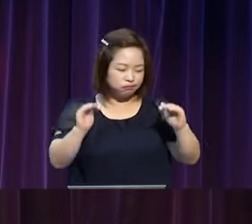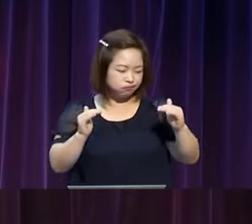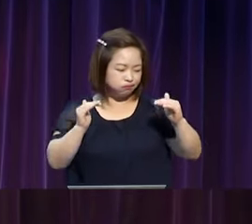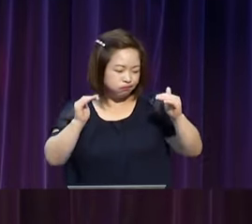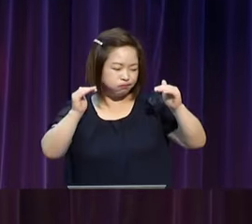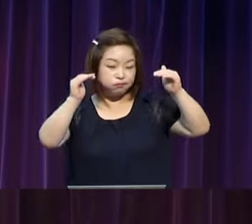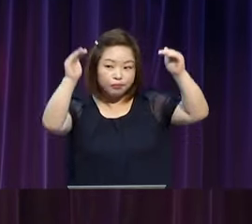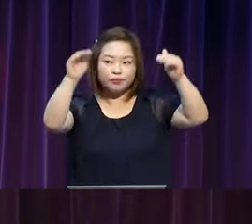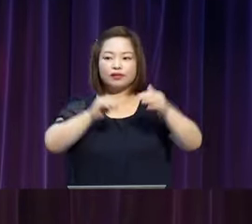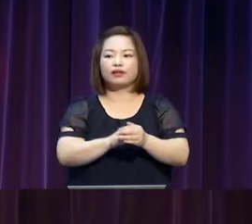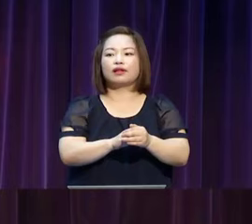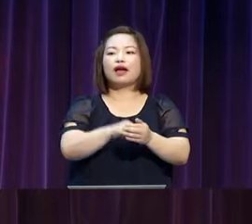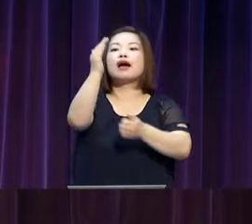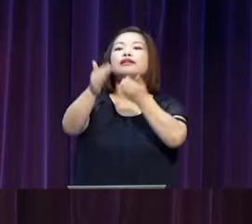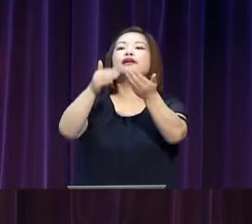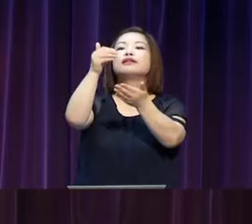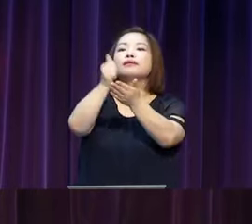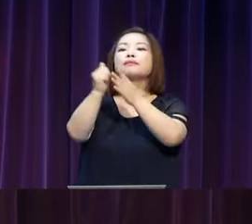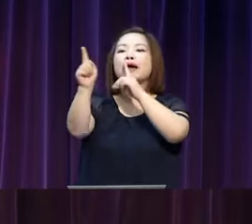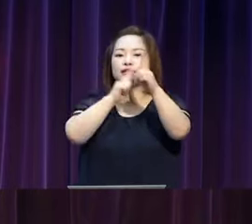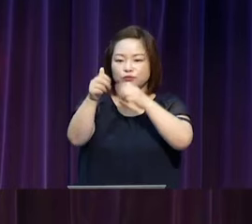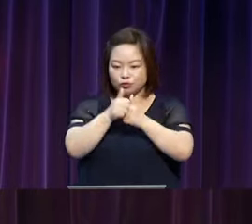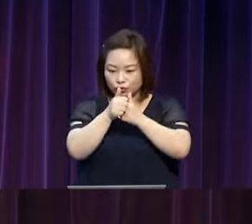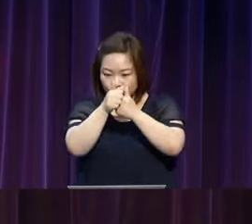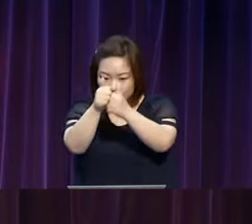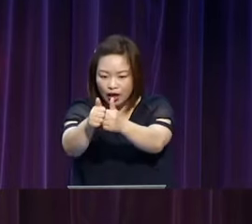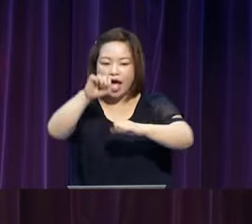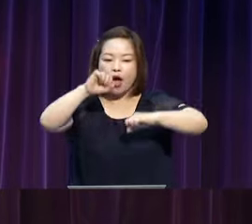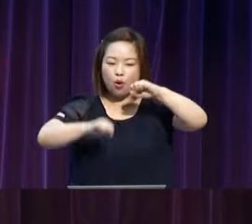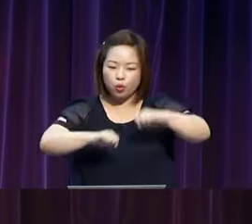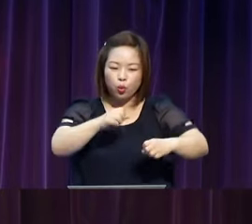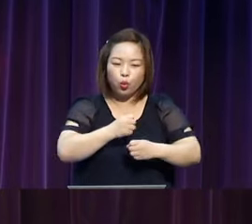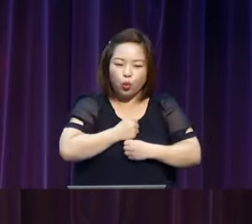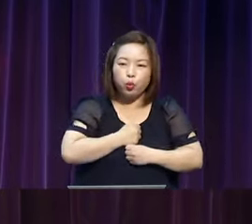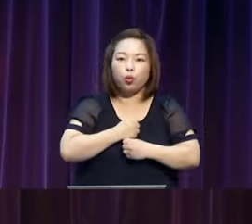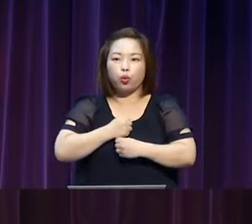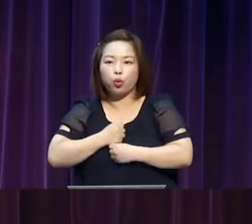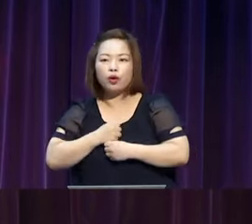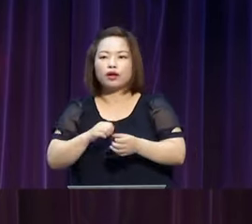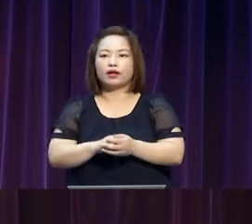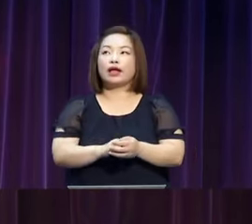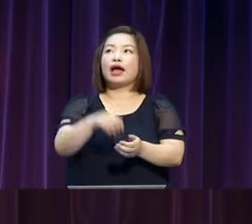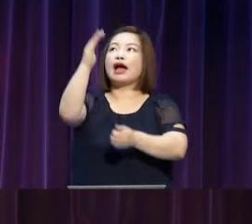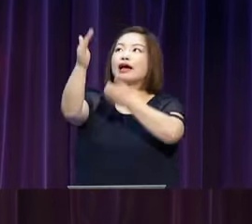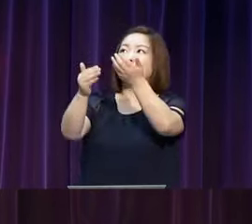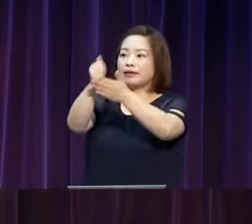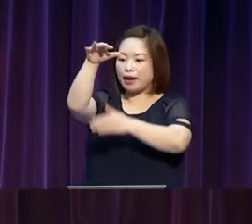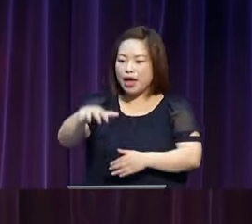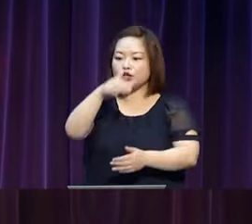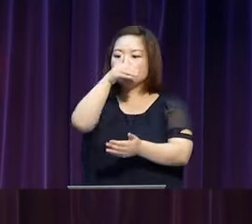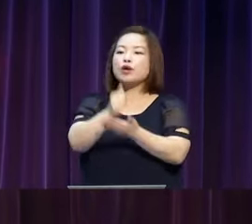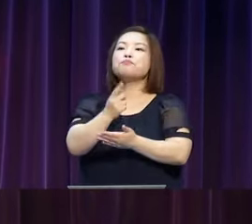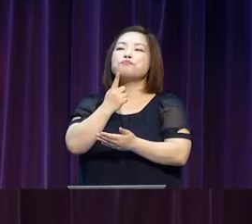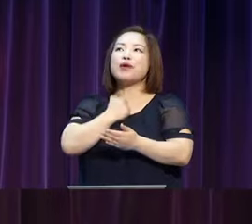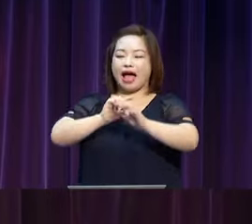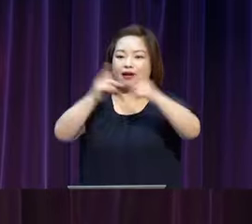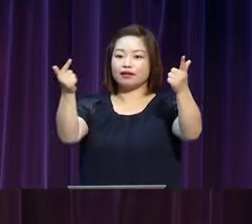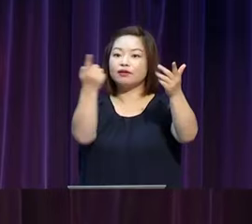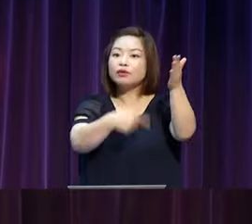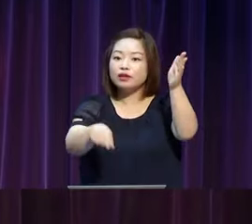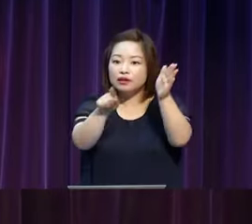따라 삼갈 것이니라. 내가 주께 범죄치 아니하려 하여 주의 말씀을